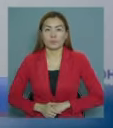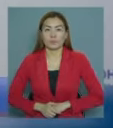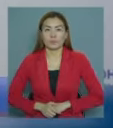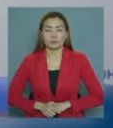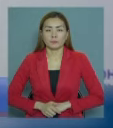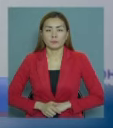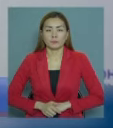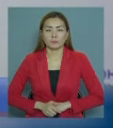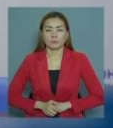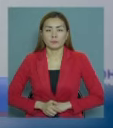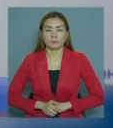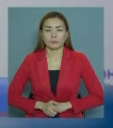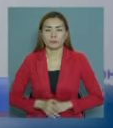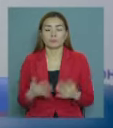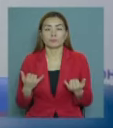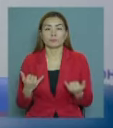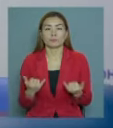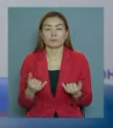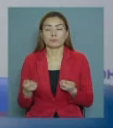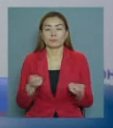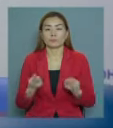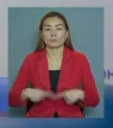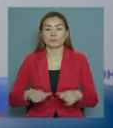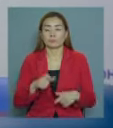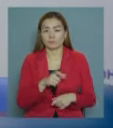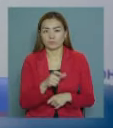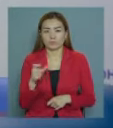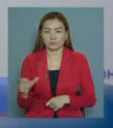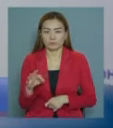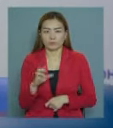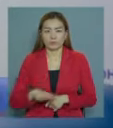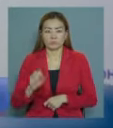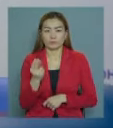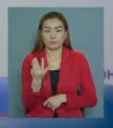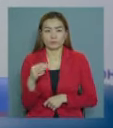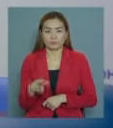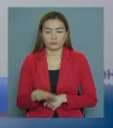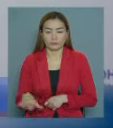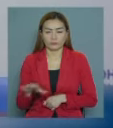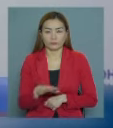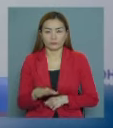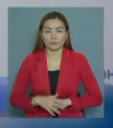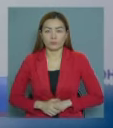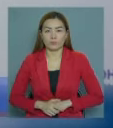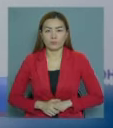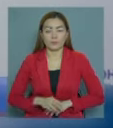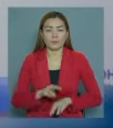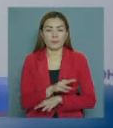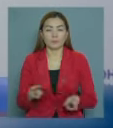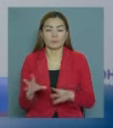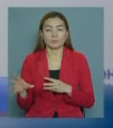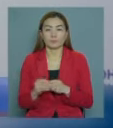Ол оны қазіргі таңда жергілікті атқарушы орган Атырау облысы әкімдігі мен уәкілетті